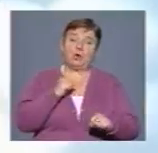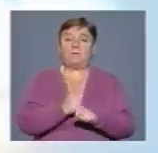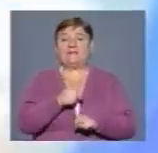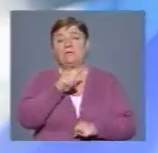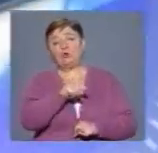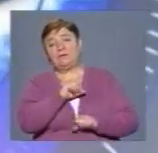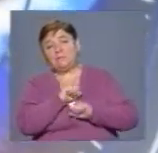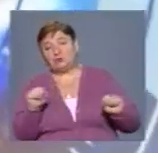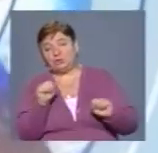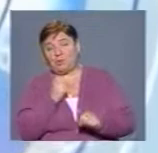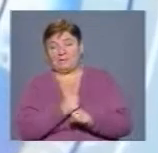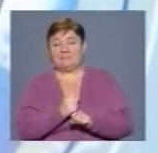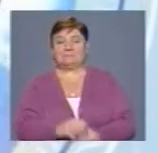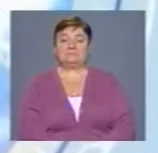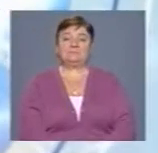жінка.